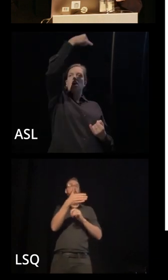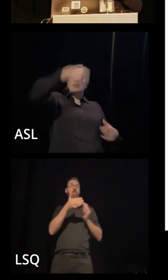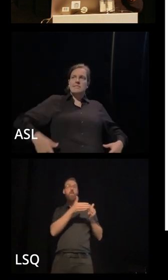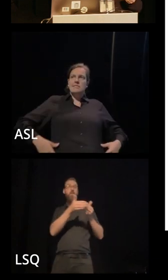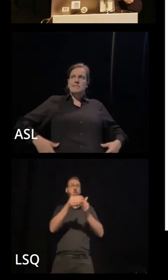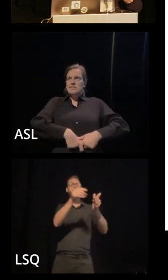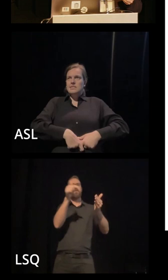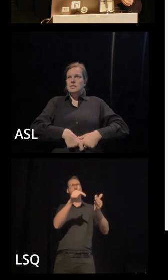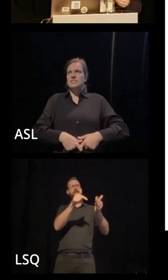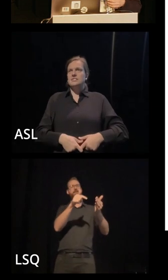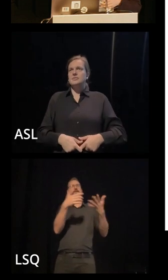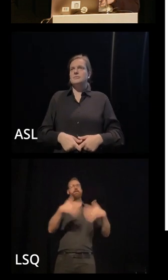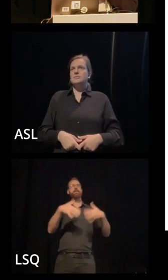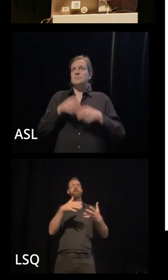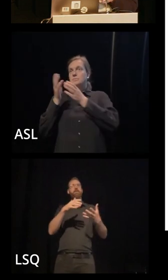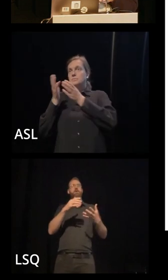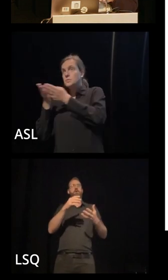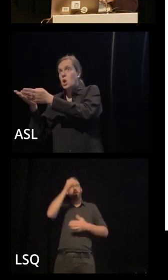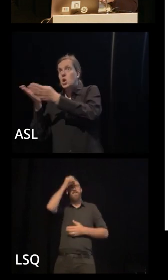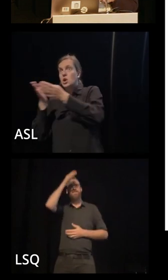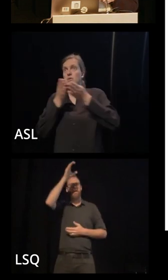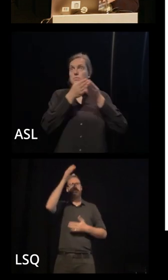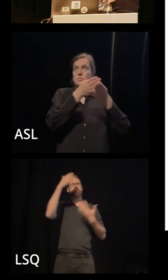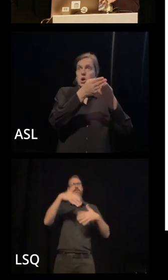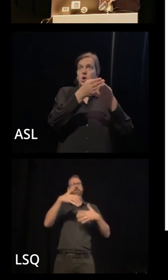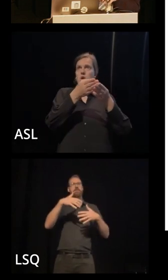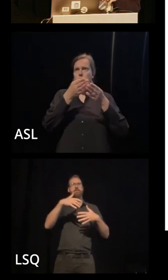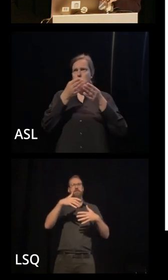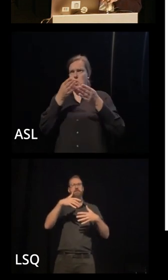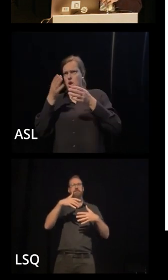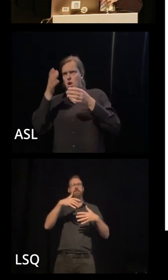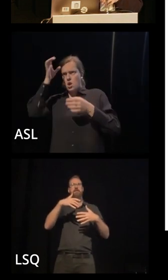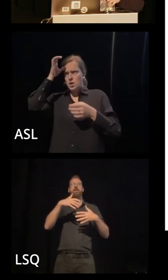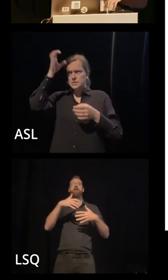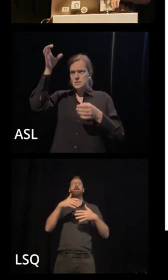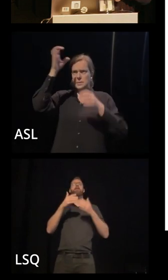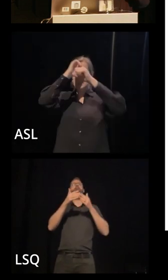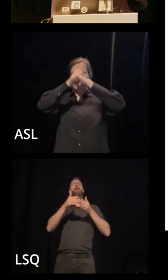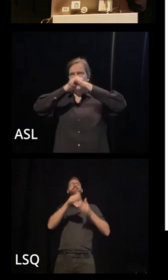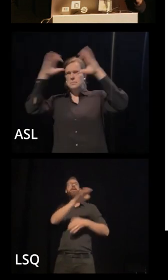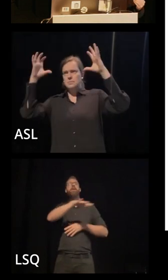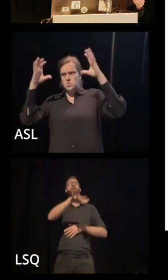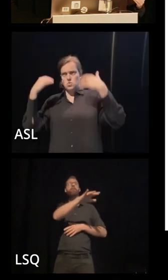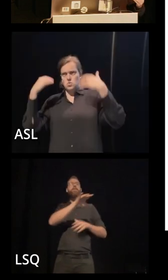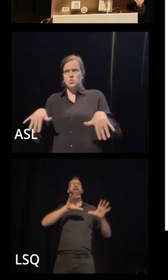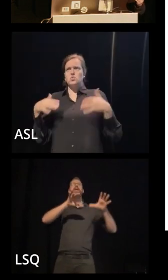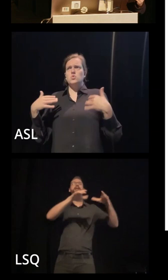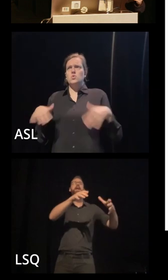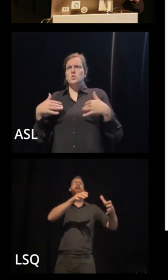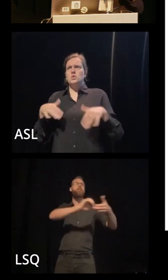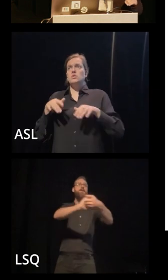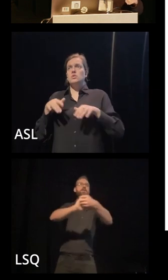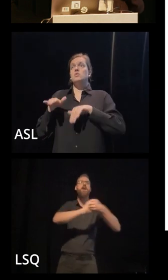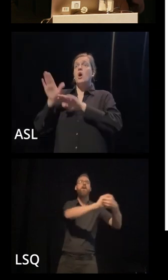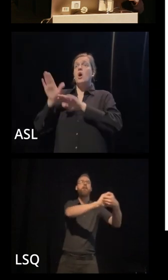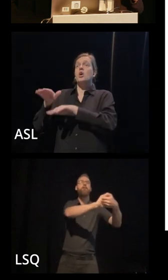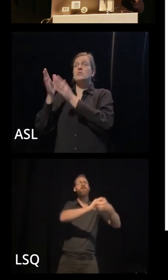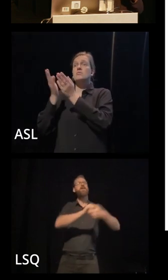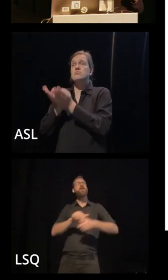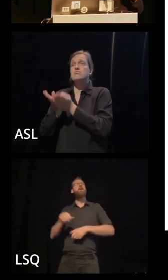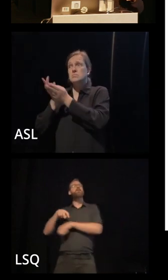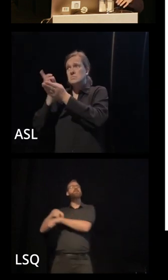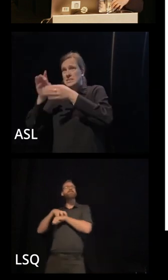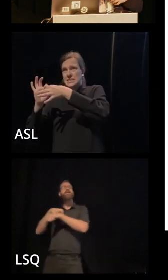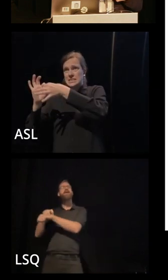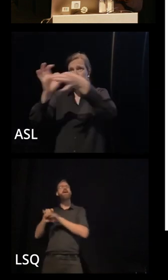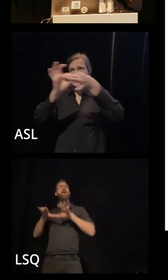En fait, il y a une très grande proximité avec le milieu maritime où la dynamique d'un équipage et la dynamique d'une équipe de cirque sur scène sont très,